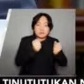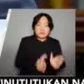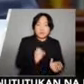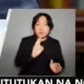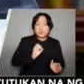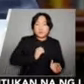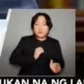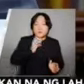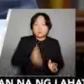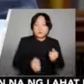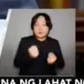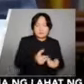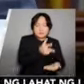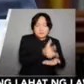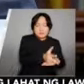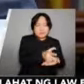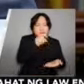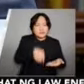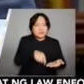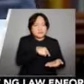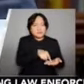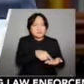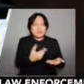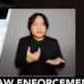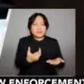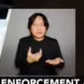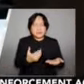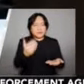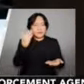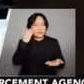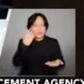park their vehicles in strategic areas.